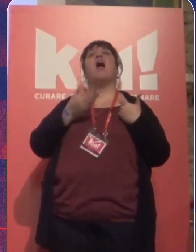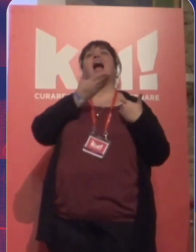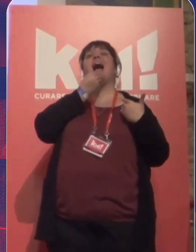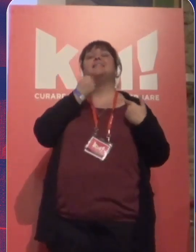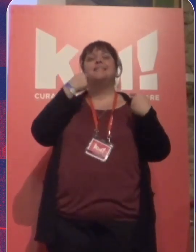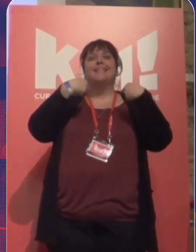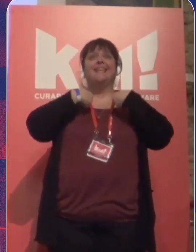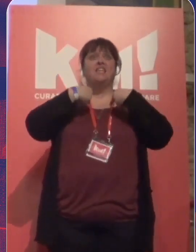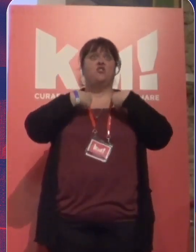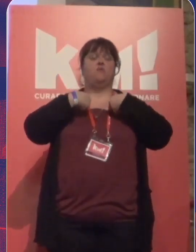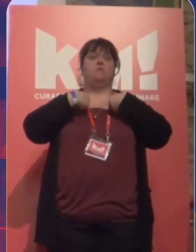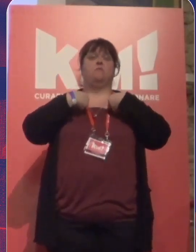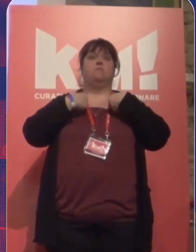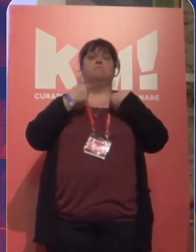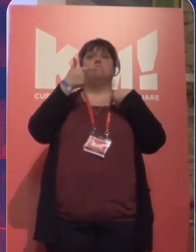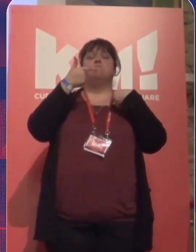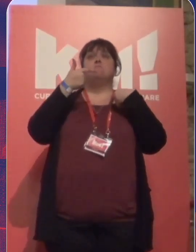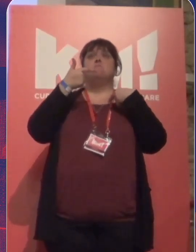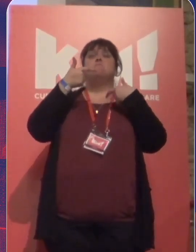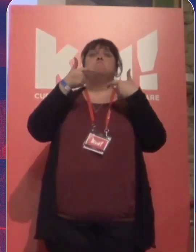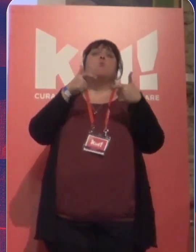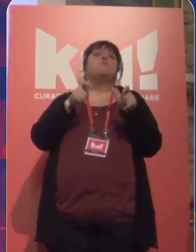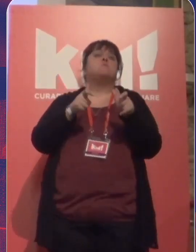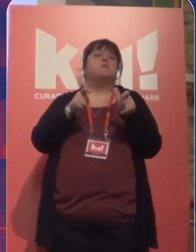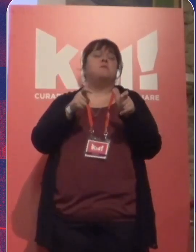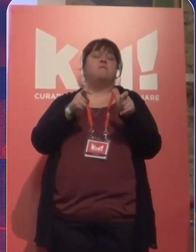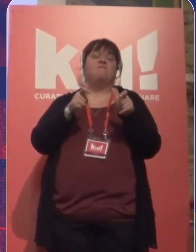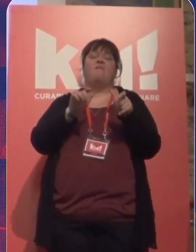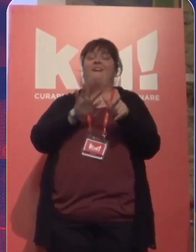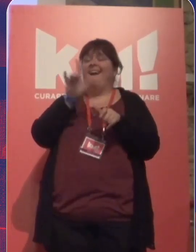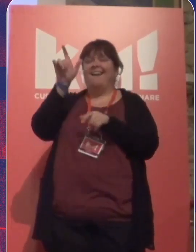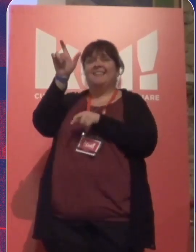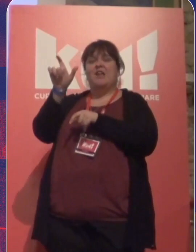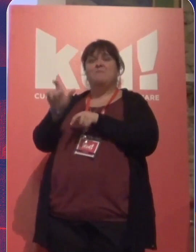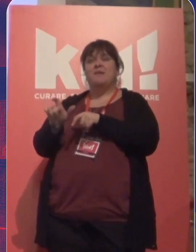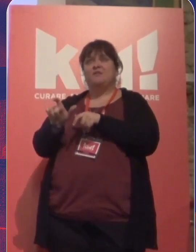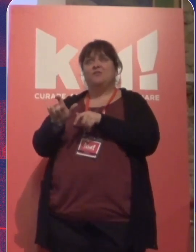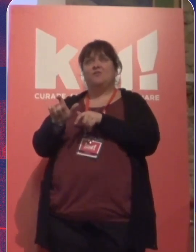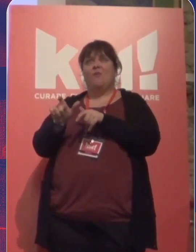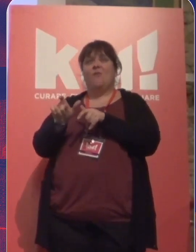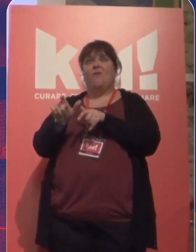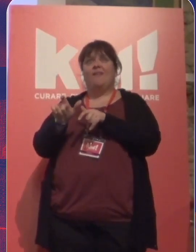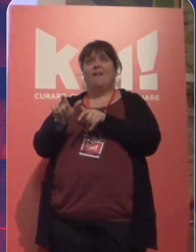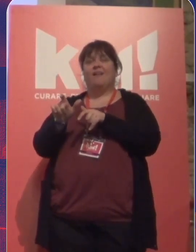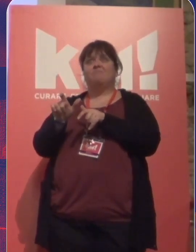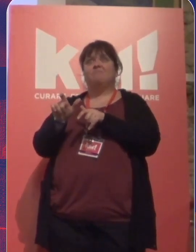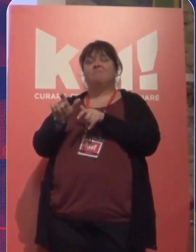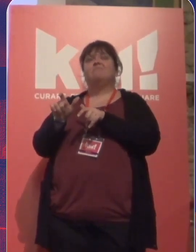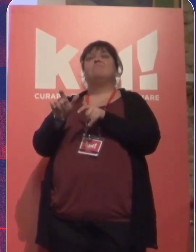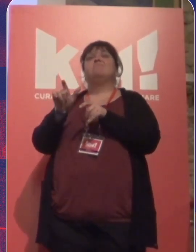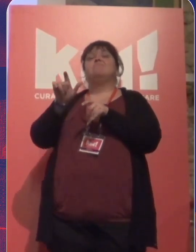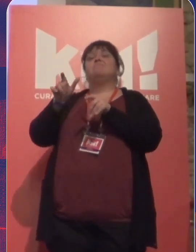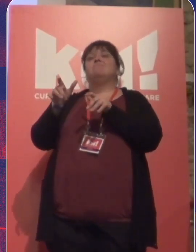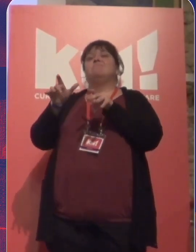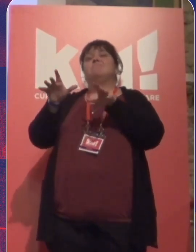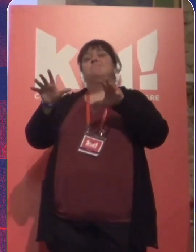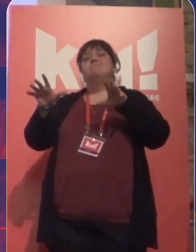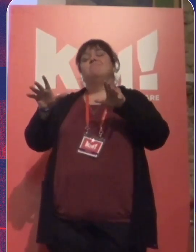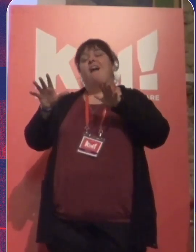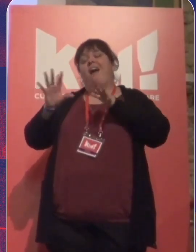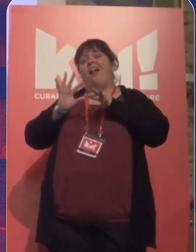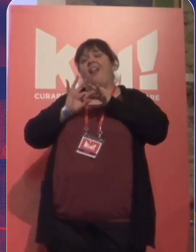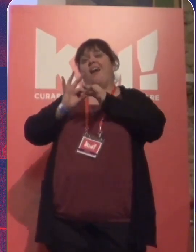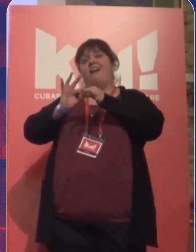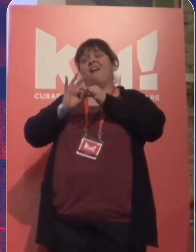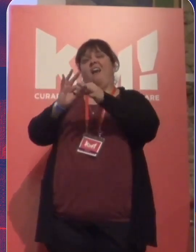questa questa dimensione costituente della mia vita l'altro diventa